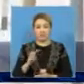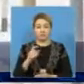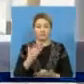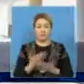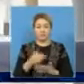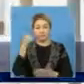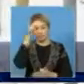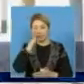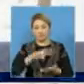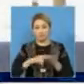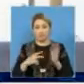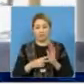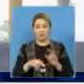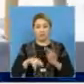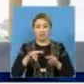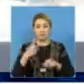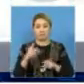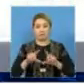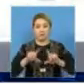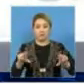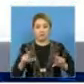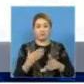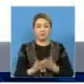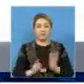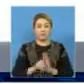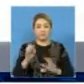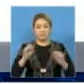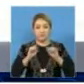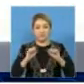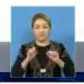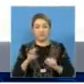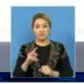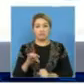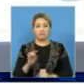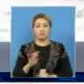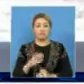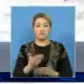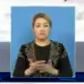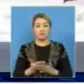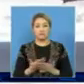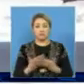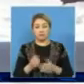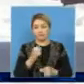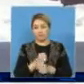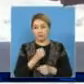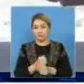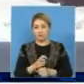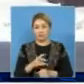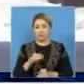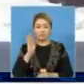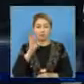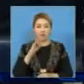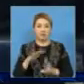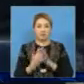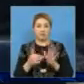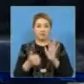год запланировано строительство 2 вместительных школ. Возводятся спортивные комплексы ангарного типа. В результате реализации проектов по водоснабжению в 6